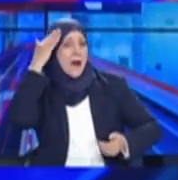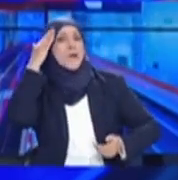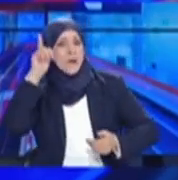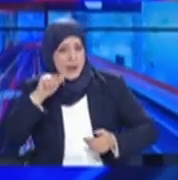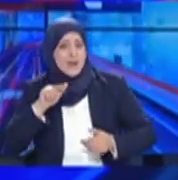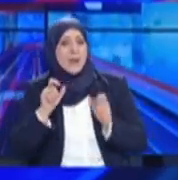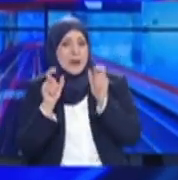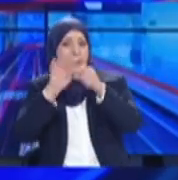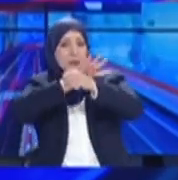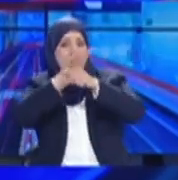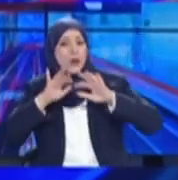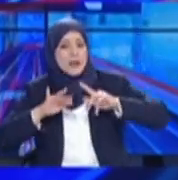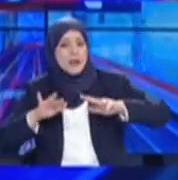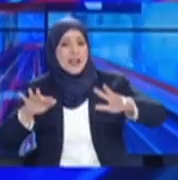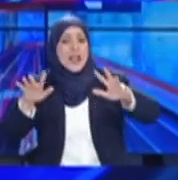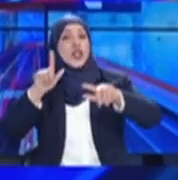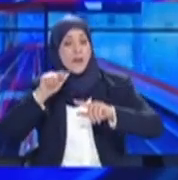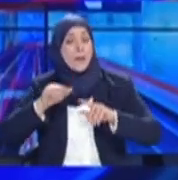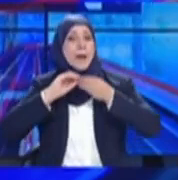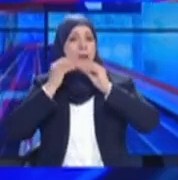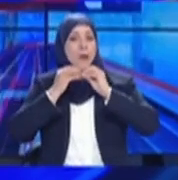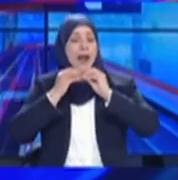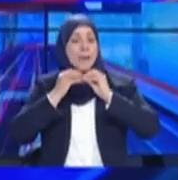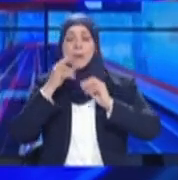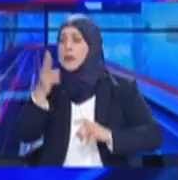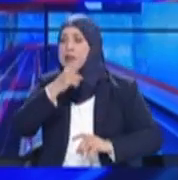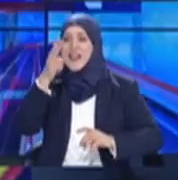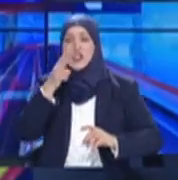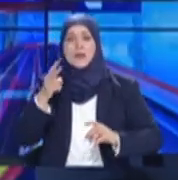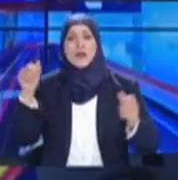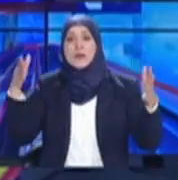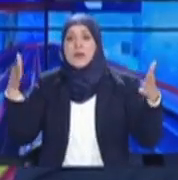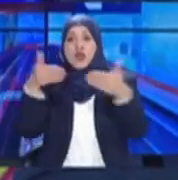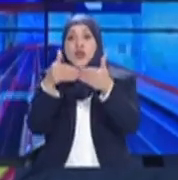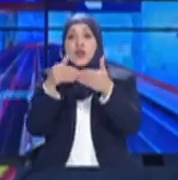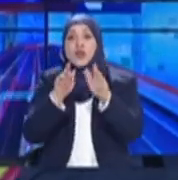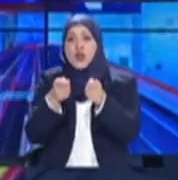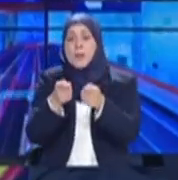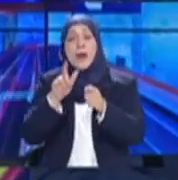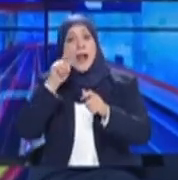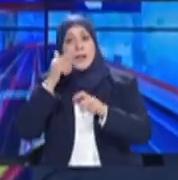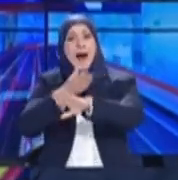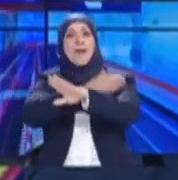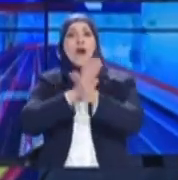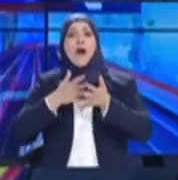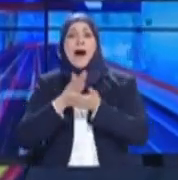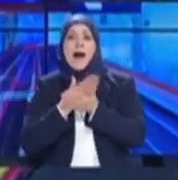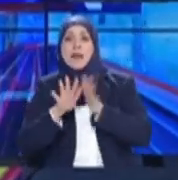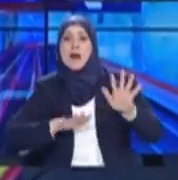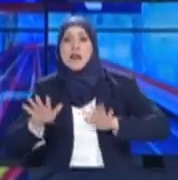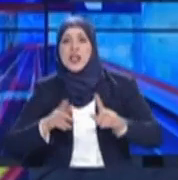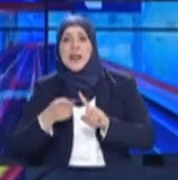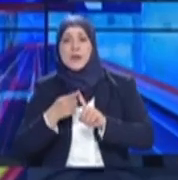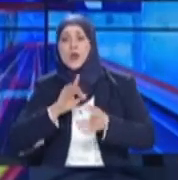تنتشر يكون عندنا القدره على موجباتها في اخذ كل الاحتياطات اللازمه كل البلديات